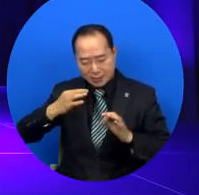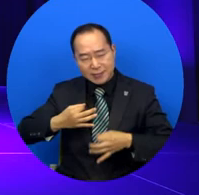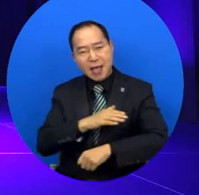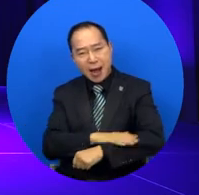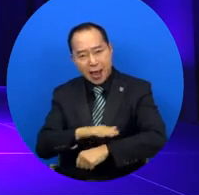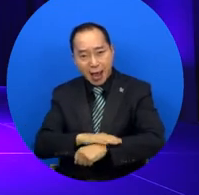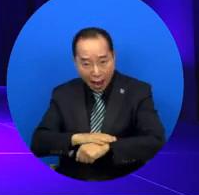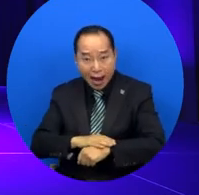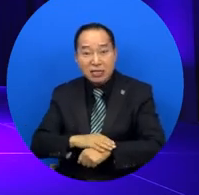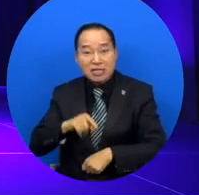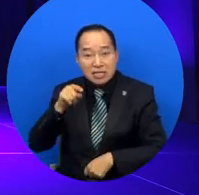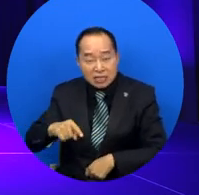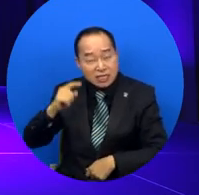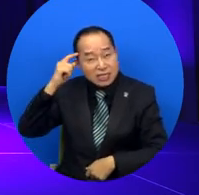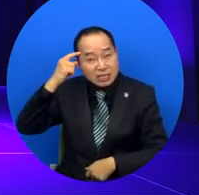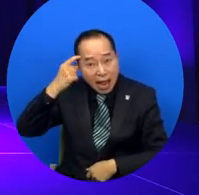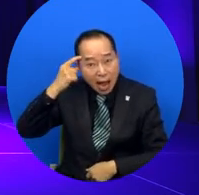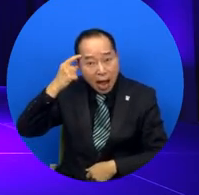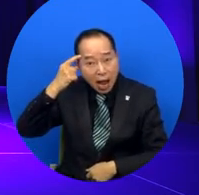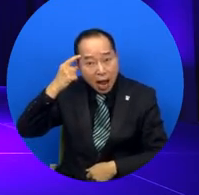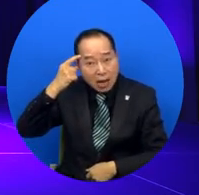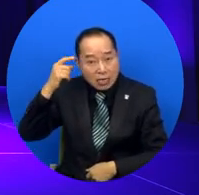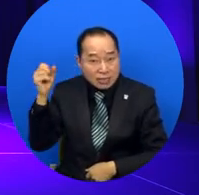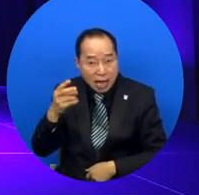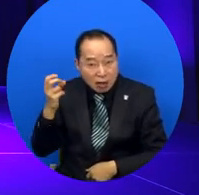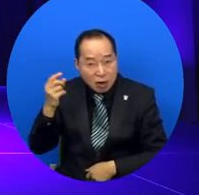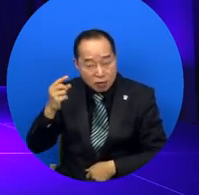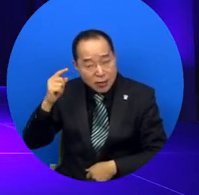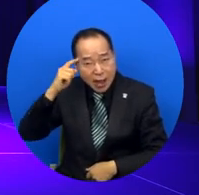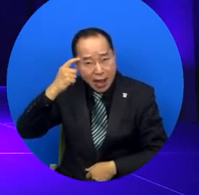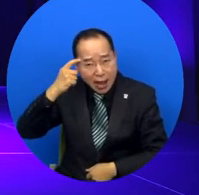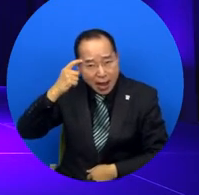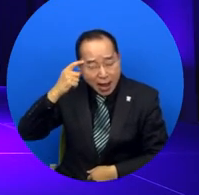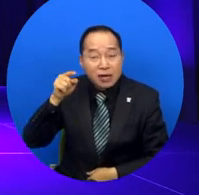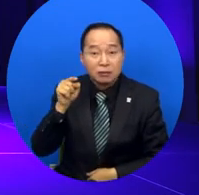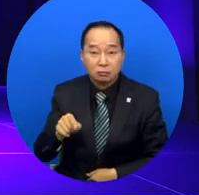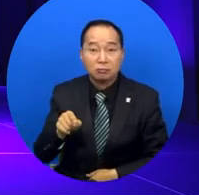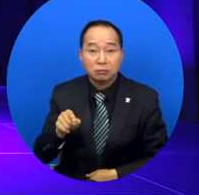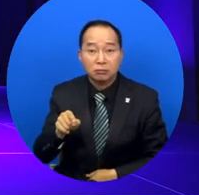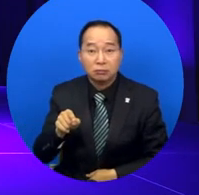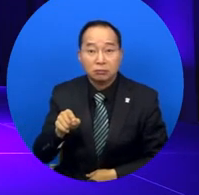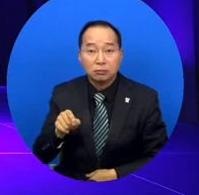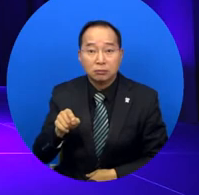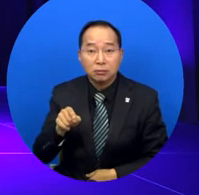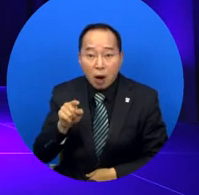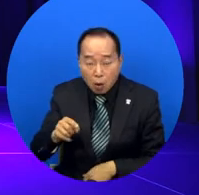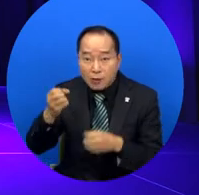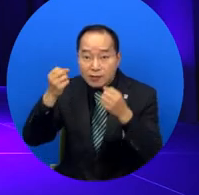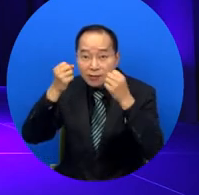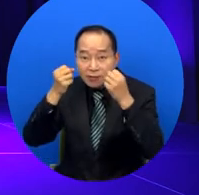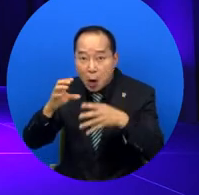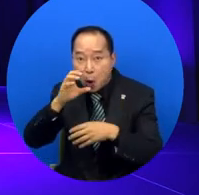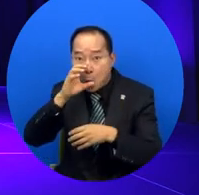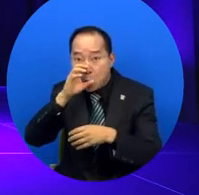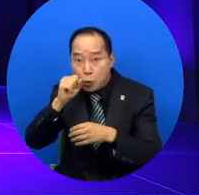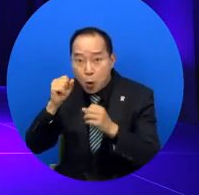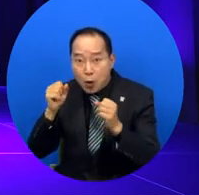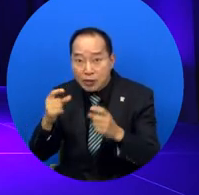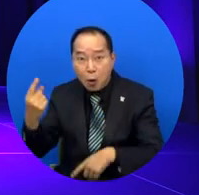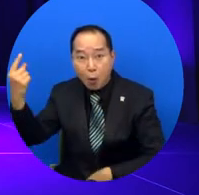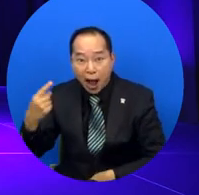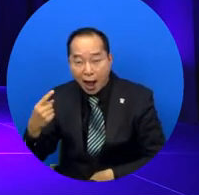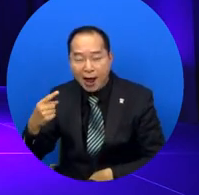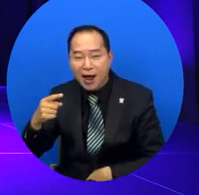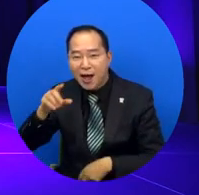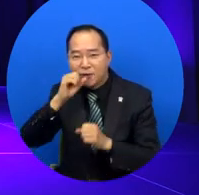긍정적인 몸을 것을 뽑아내려고 하는 분은 그런 기회나 다른 것들이 이제 오게